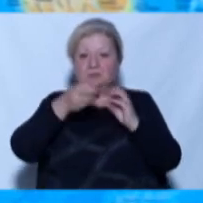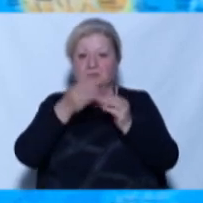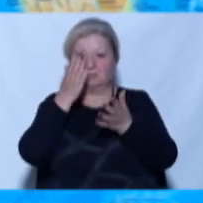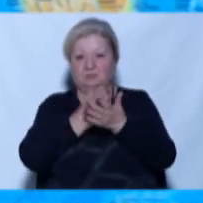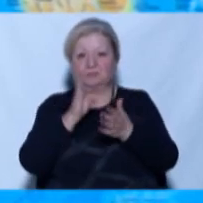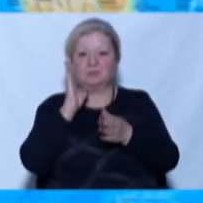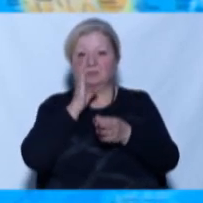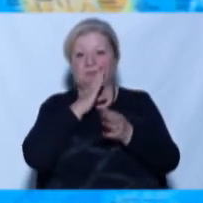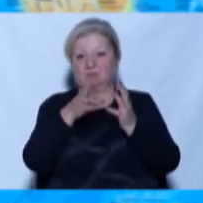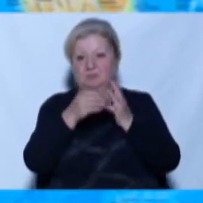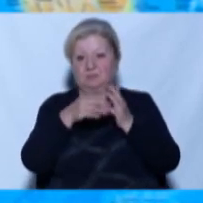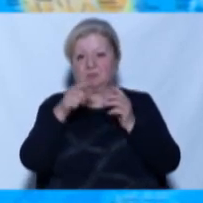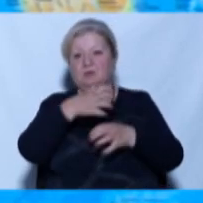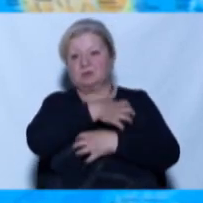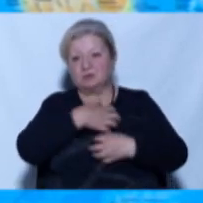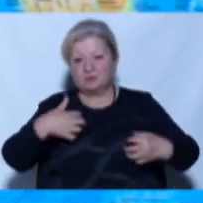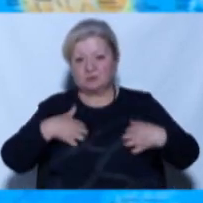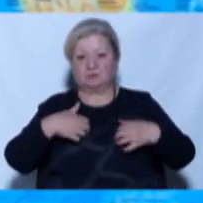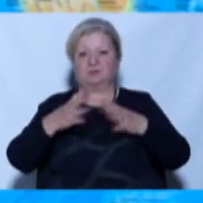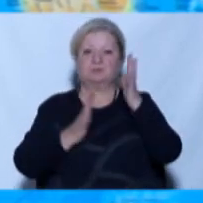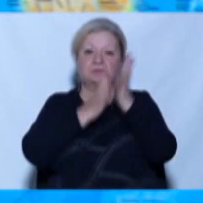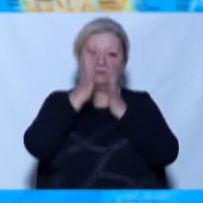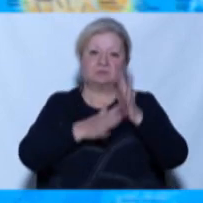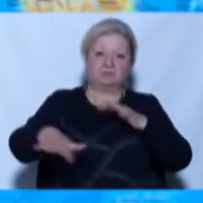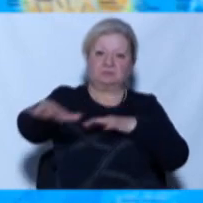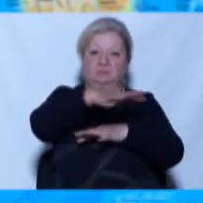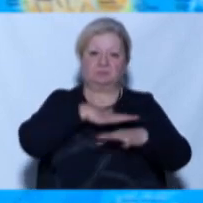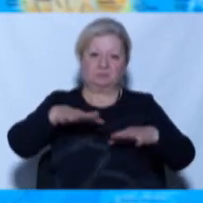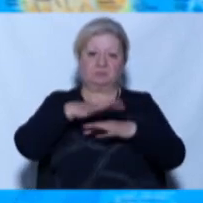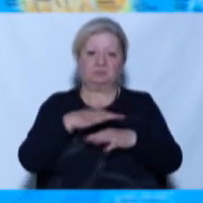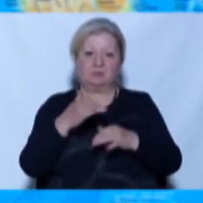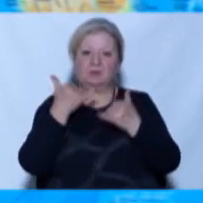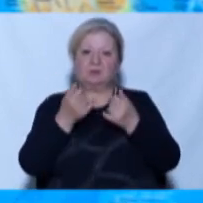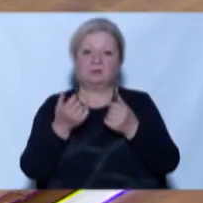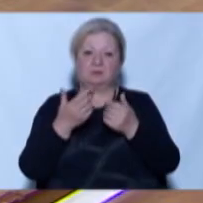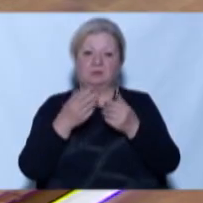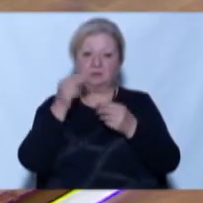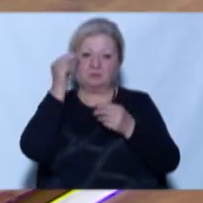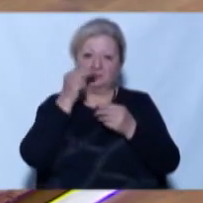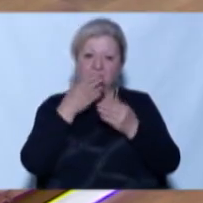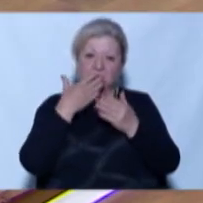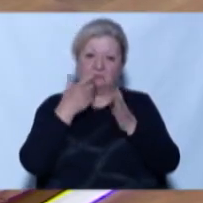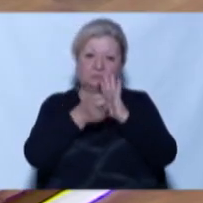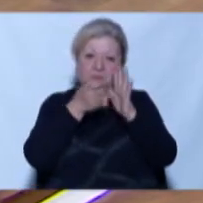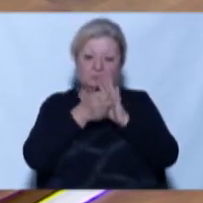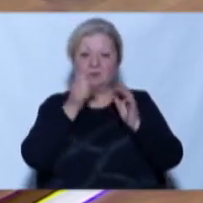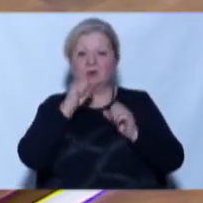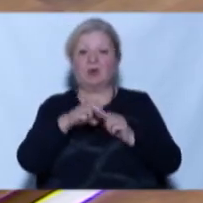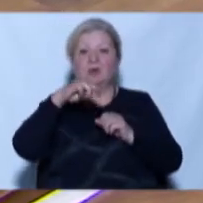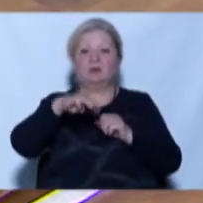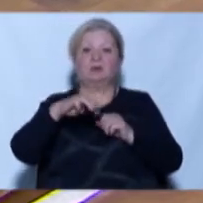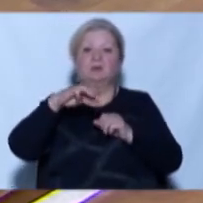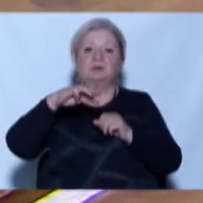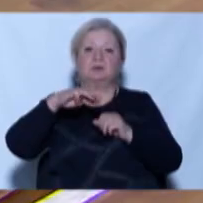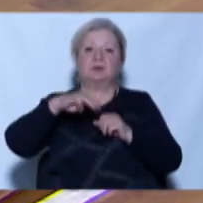აი ეს მცენარეული და ცხოველური საფარი. მოდით ახლა შევეხოთ ატმოსფეროს. რა პროცესები მიმდინარეობს ატმოსფეროში